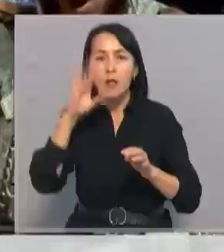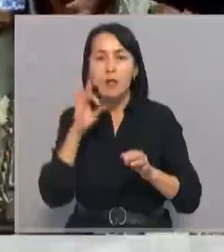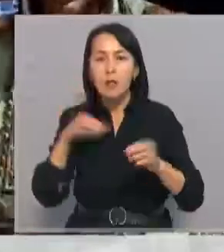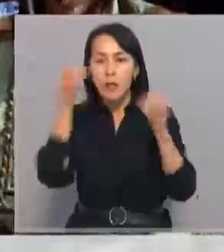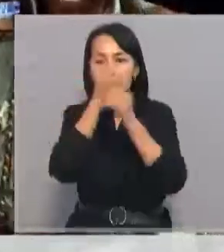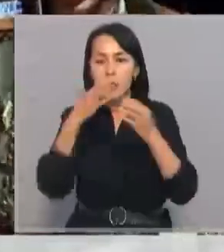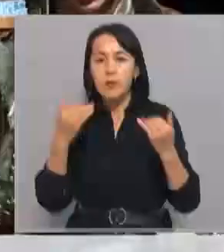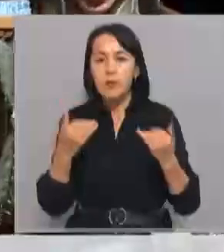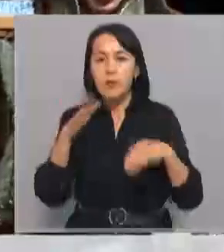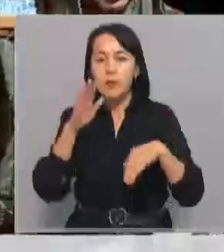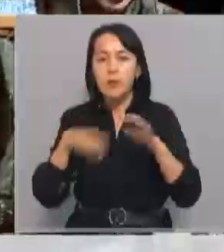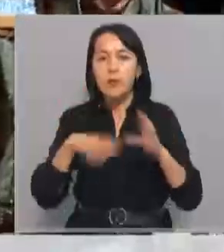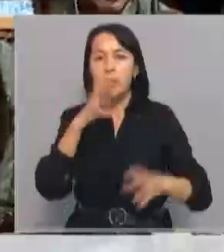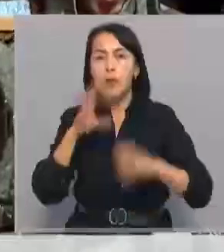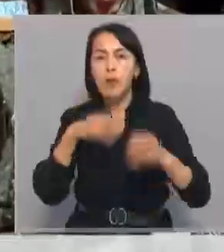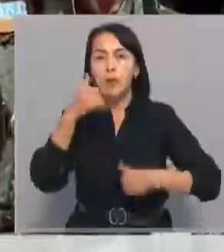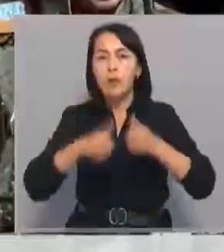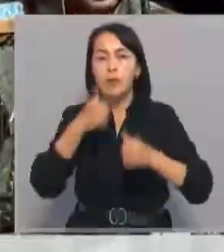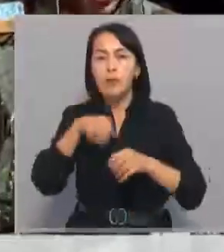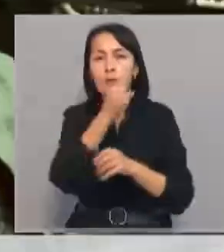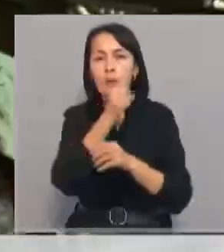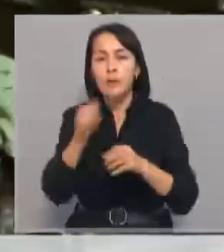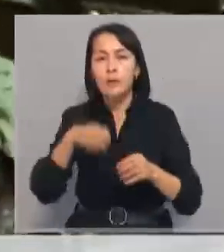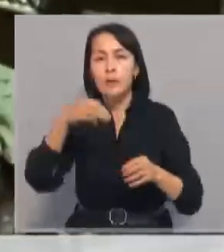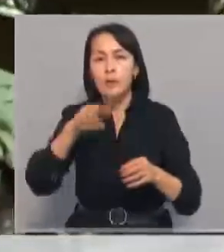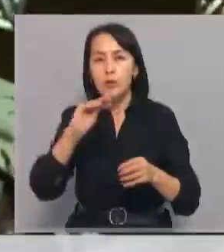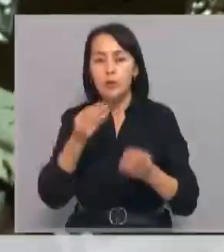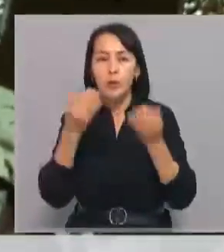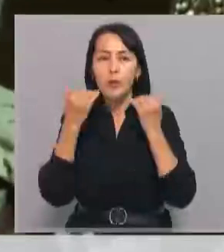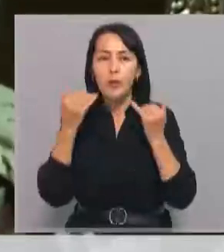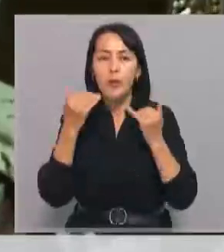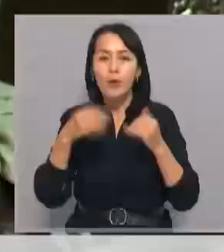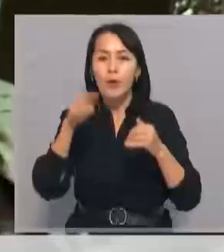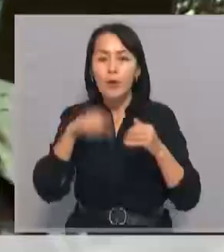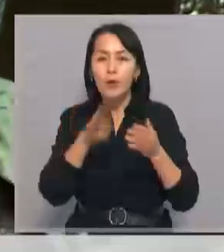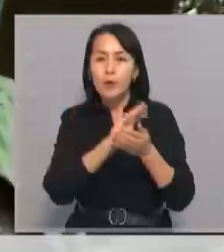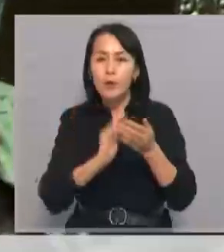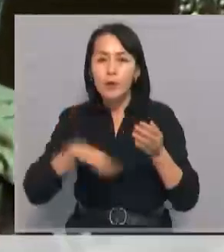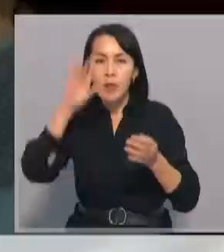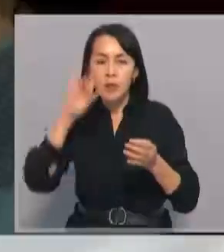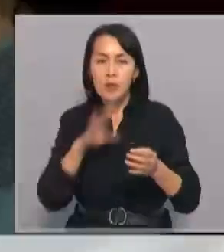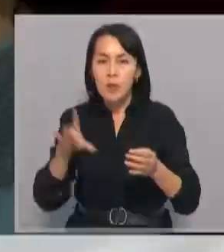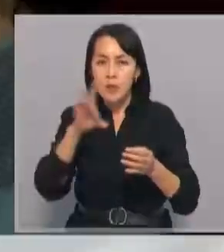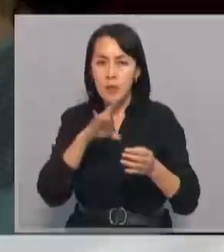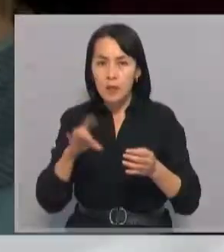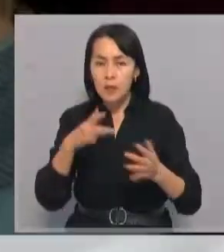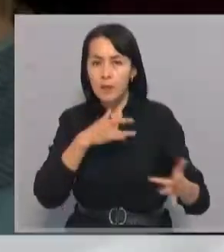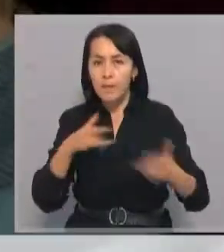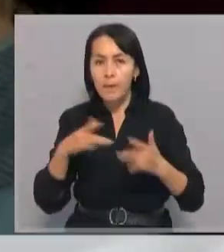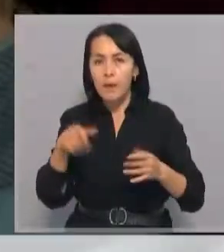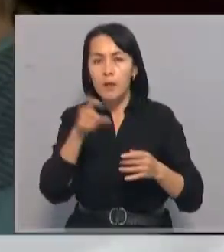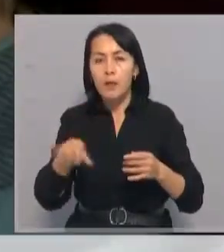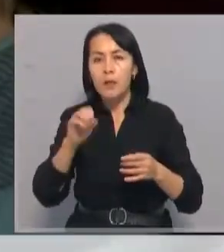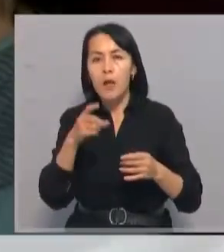мәдениет саласының үздігі, халықаралық байқаулардың лауреаты Тасқын Жармұхамед, либреттосын жазған Қазақстан Республикасының еңбек сіңірген